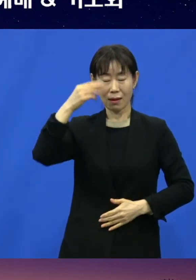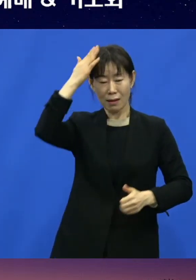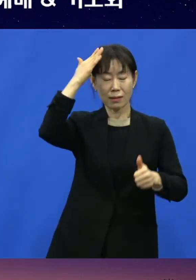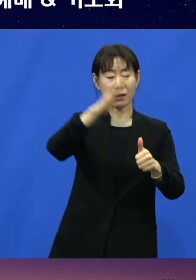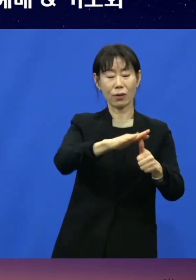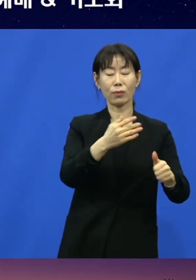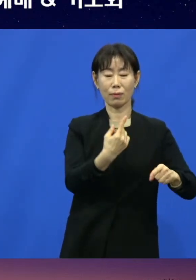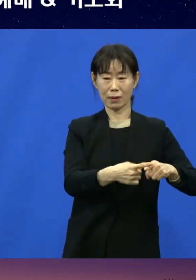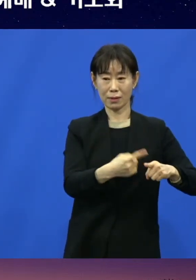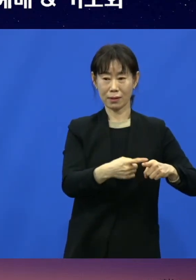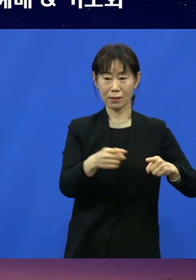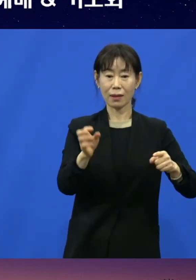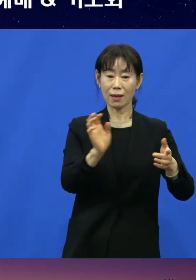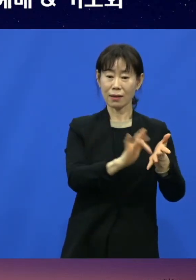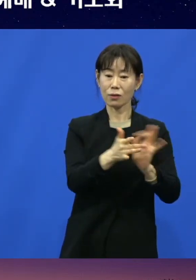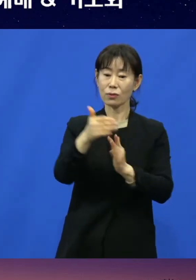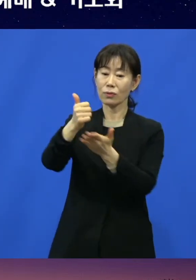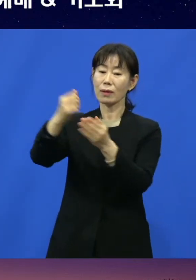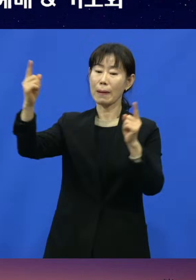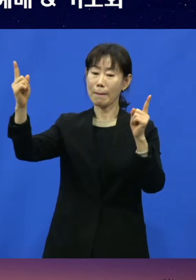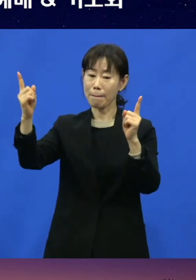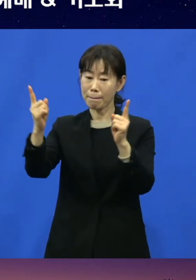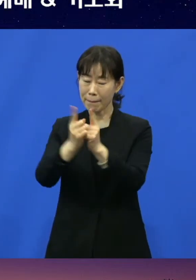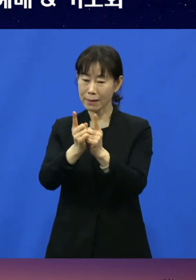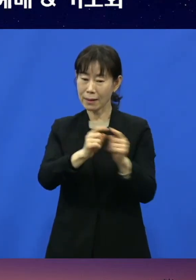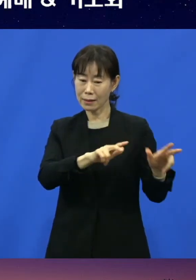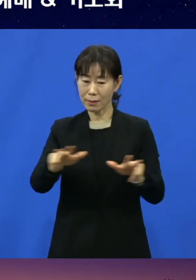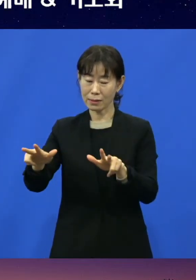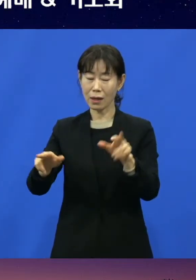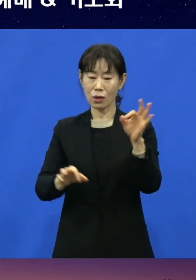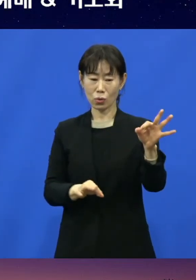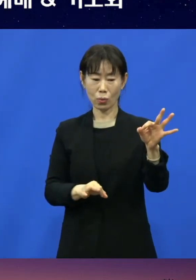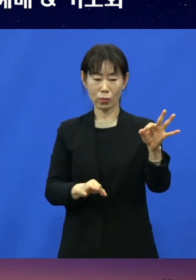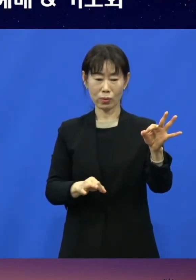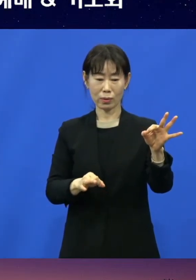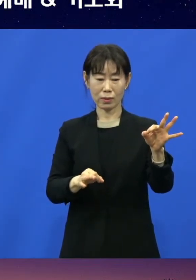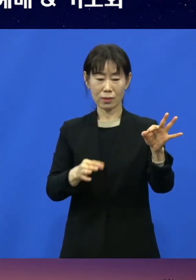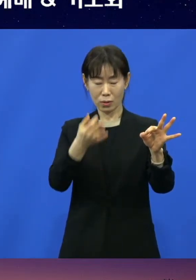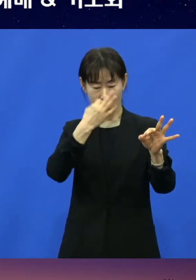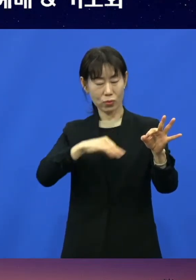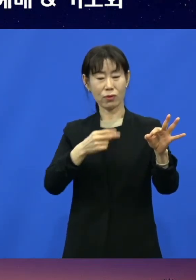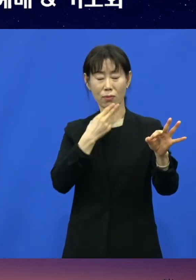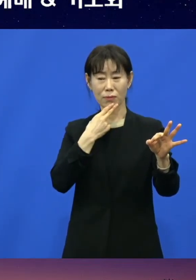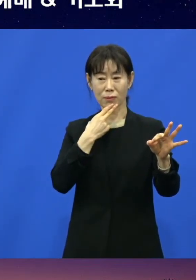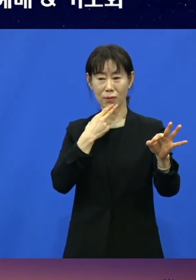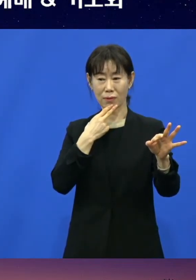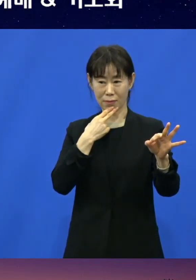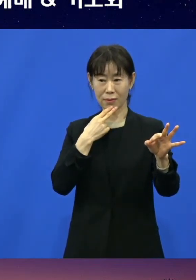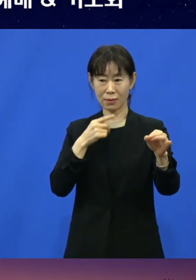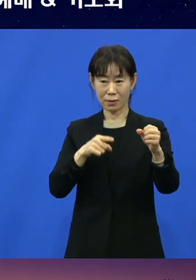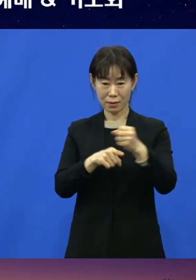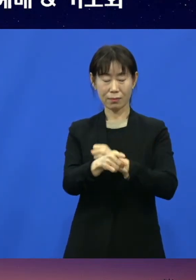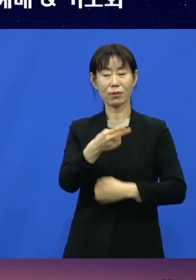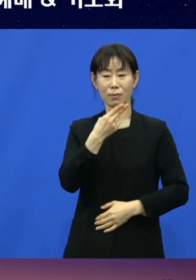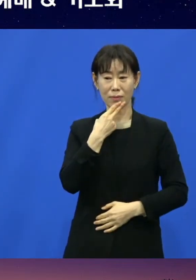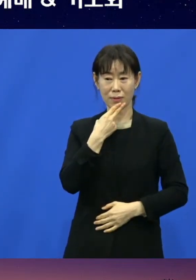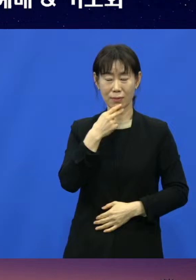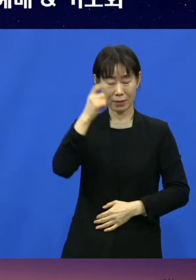예수 그리스도를 만나자 전혀 의미 없는 것이라는 걸 깨닫게 되고 자기의 모든 것을 내어놓는 것이.